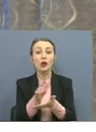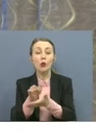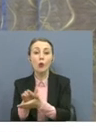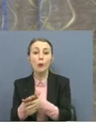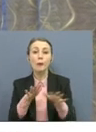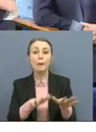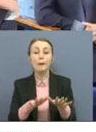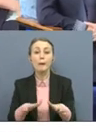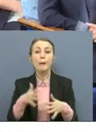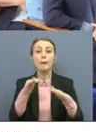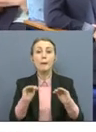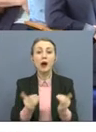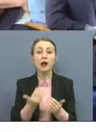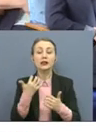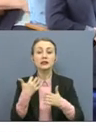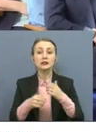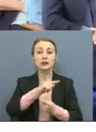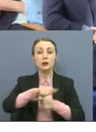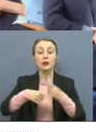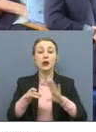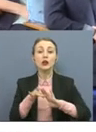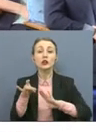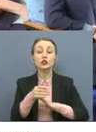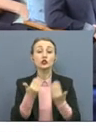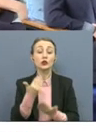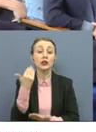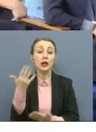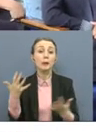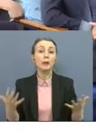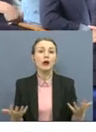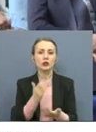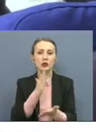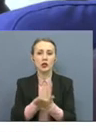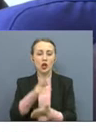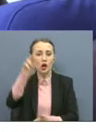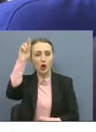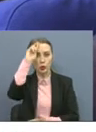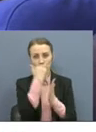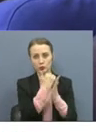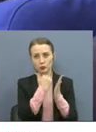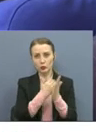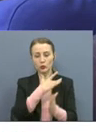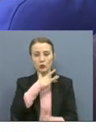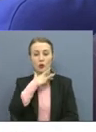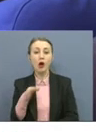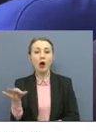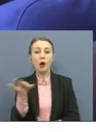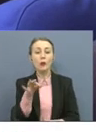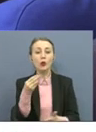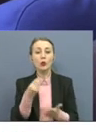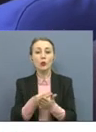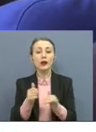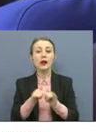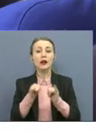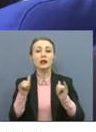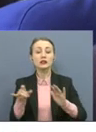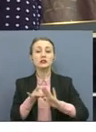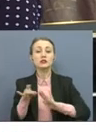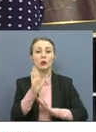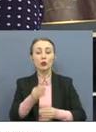танысты. Бүгінде кәсіпкерлерге қолдау көрсету мақсатында бірқатар мемлекеттік бағдарламалар жүзеге асырылуда. Облыс әкімі Ермек Маржықпаев